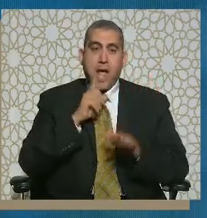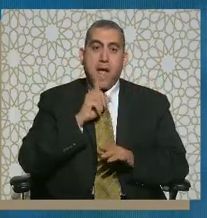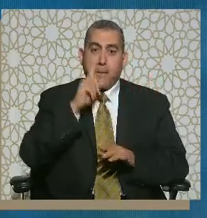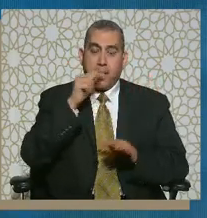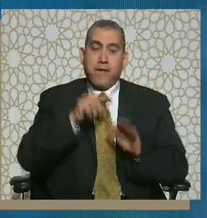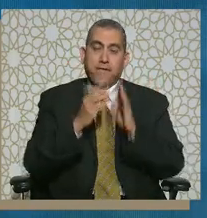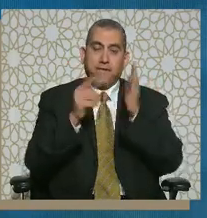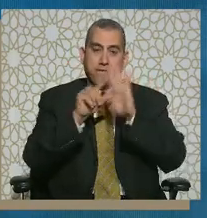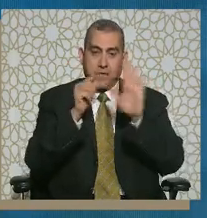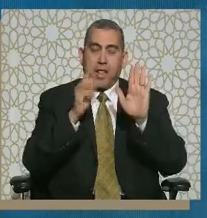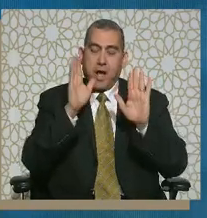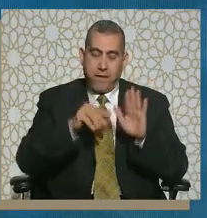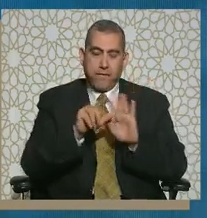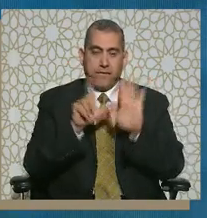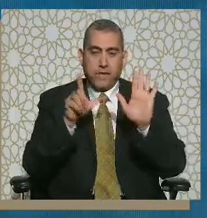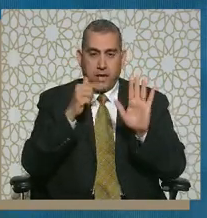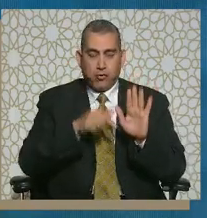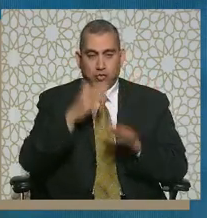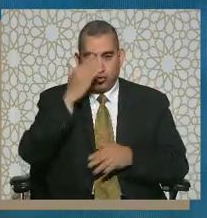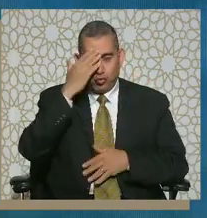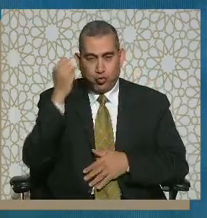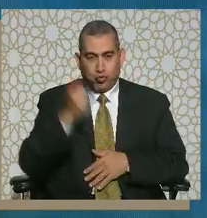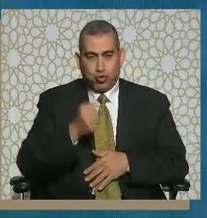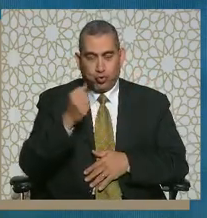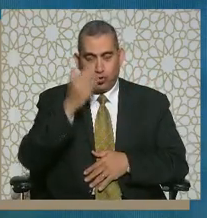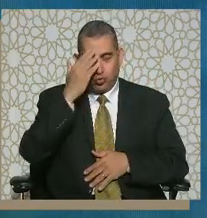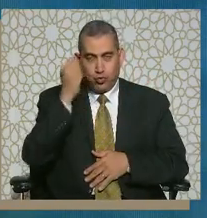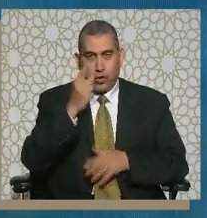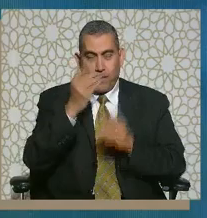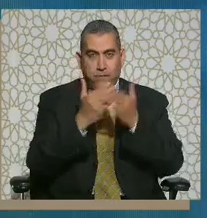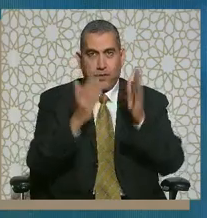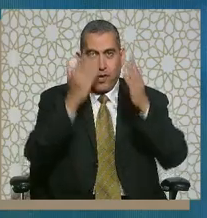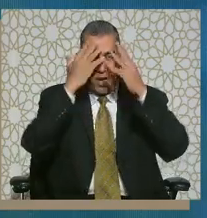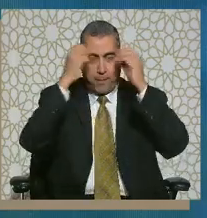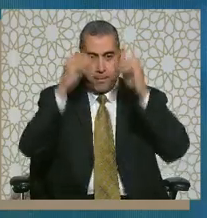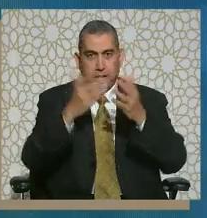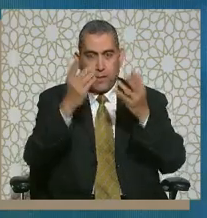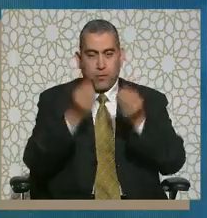بالظبط. ماشي، شكرا يا شيخ. عفوا، ربنا يفتح عليك ويزيدك نور وبركة يا سيد أحمد.